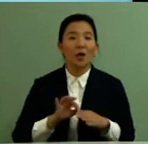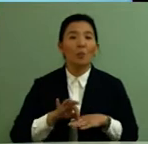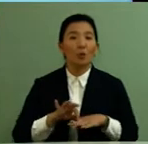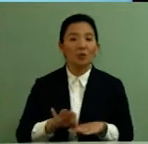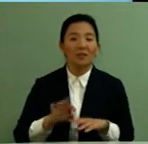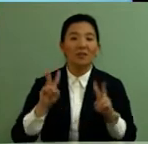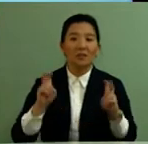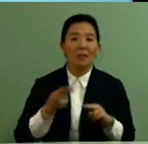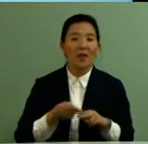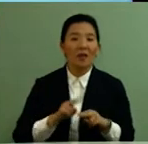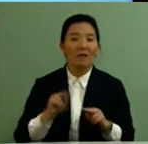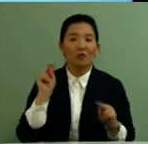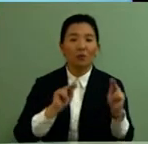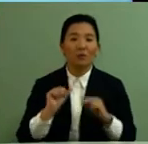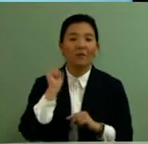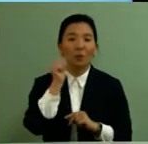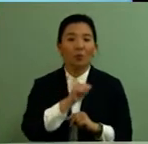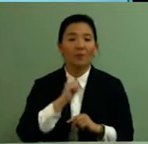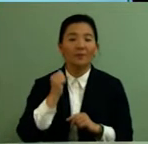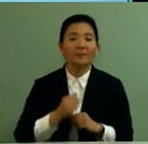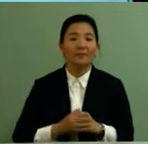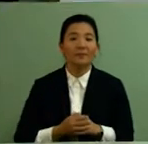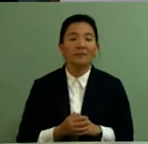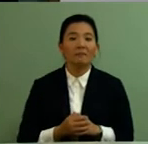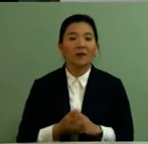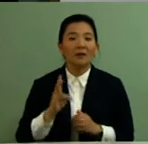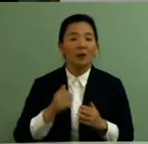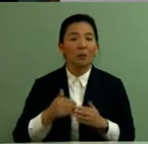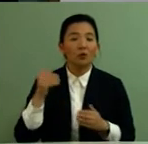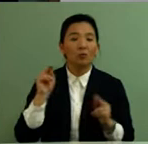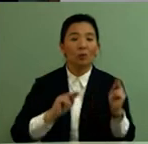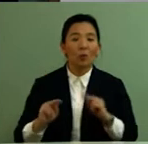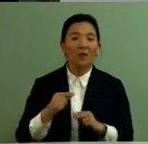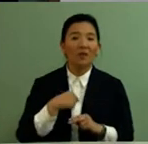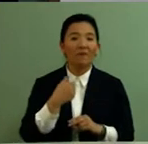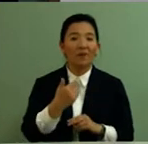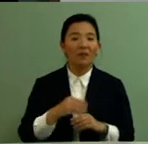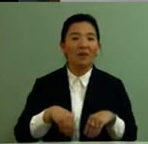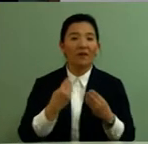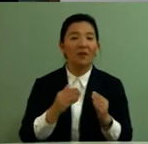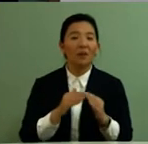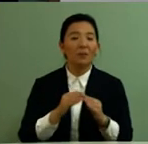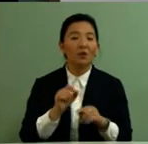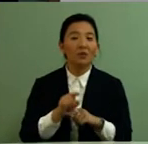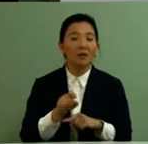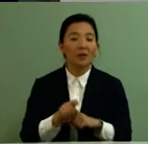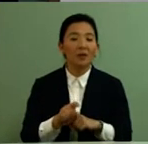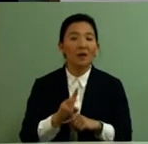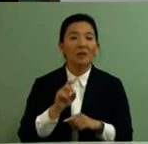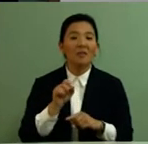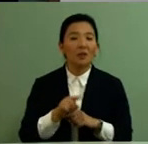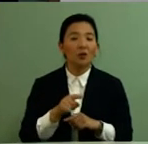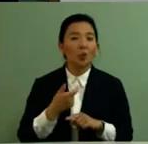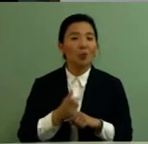пройденных тем этого учебного года. На прошлом уроке я вам давала домашнее задание,